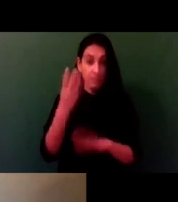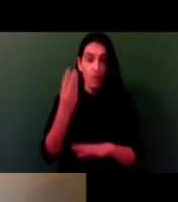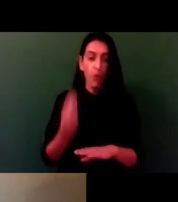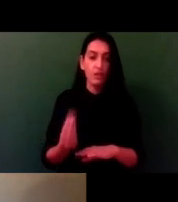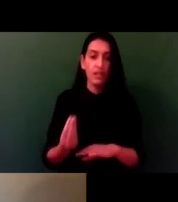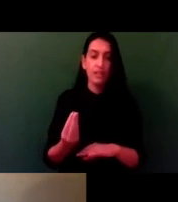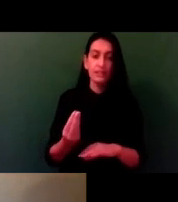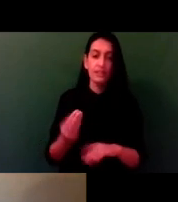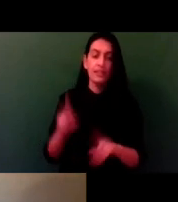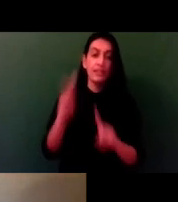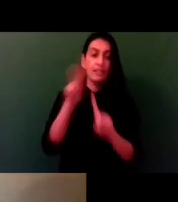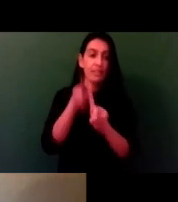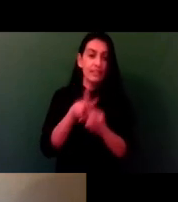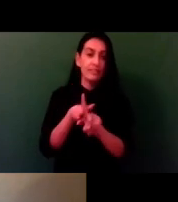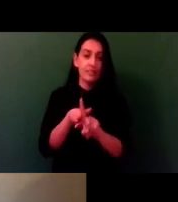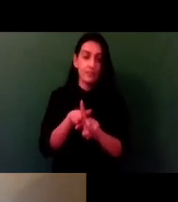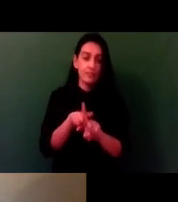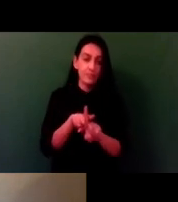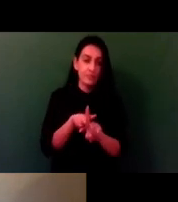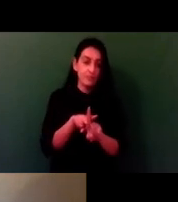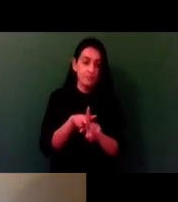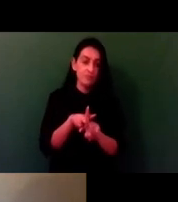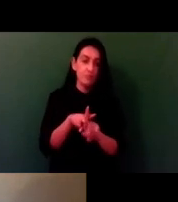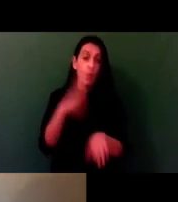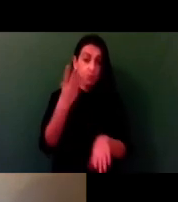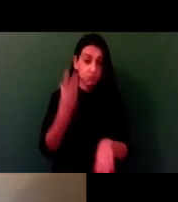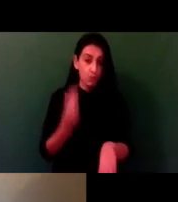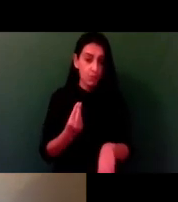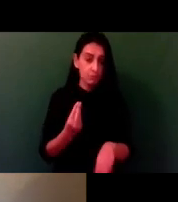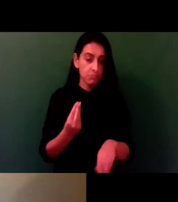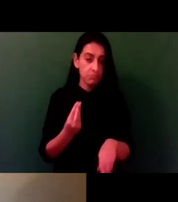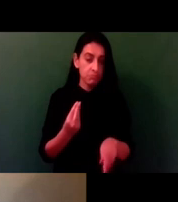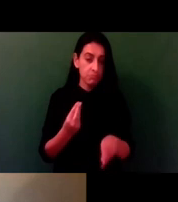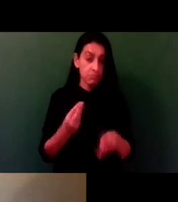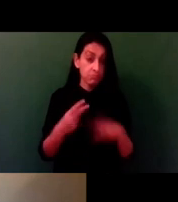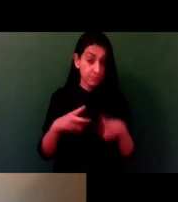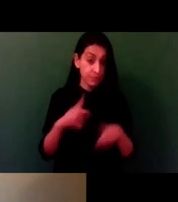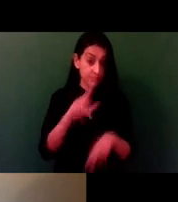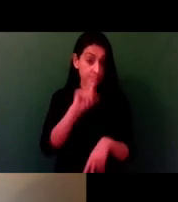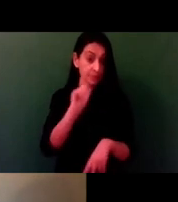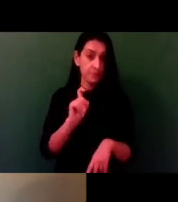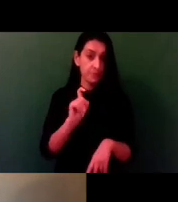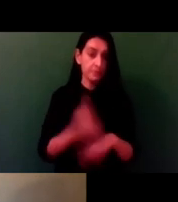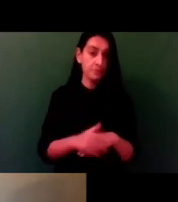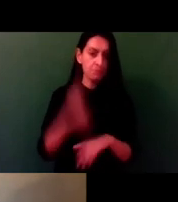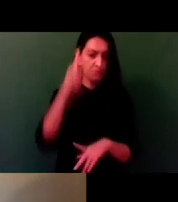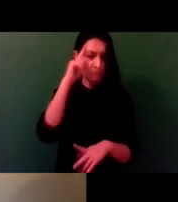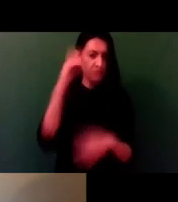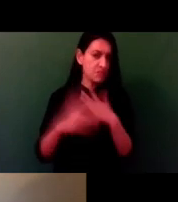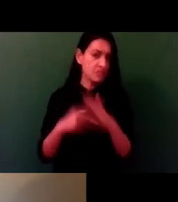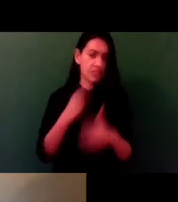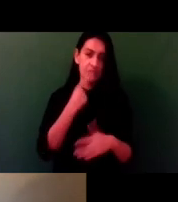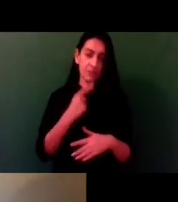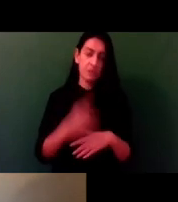olarak kullanacaksak her ölçekte mümkün mü yöntem olarak? O konuda kafasının karışık olduğunu kendisinin de ifade